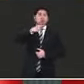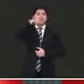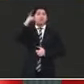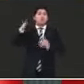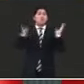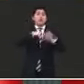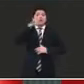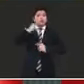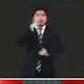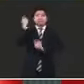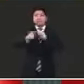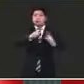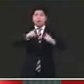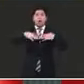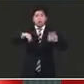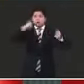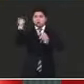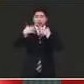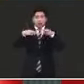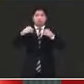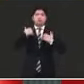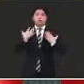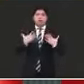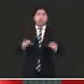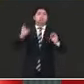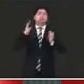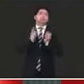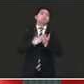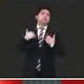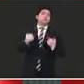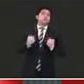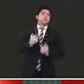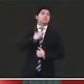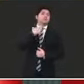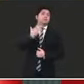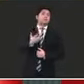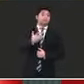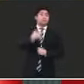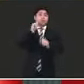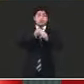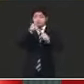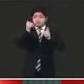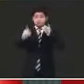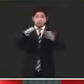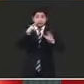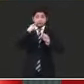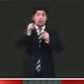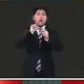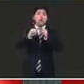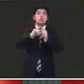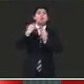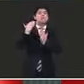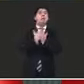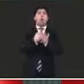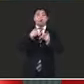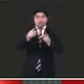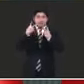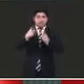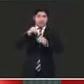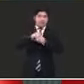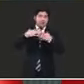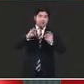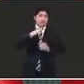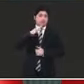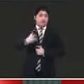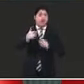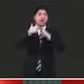harekete geçirerek hazırlıklı Yakalandık istihdam odaklı ekonomi programımız sayesinde